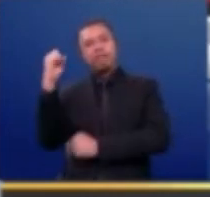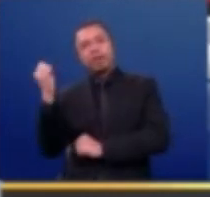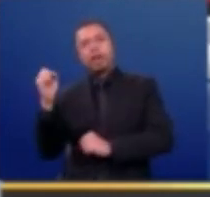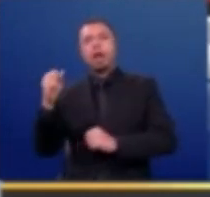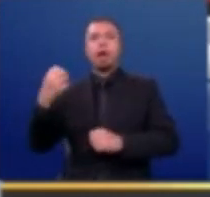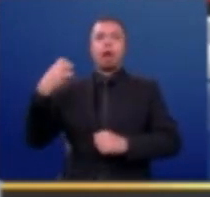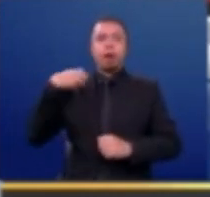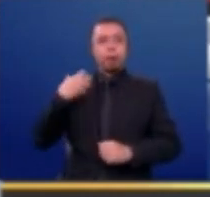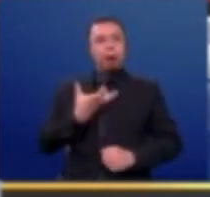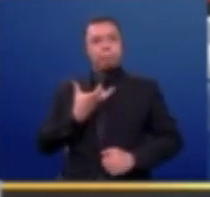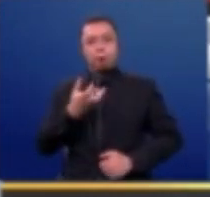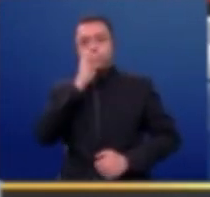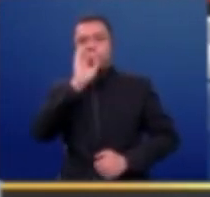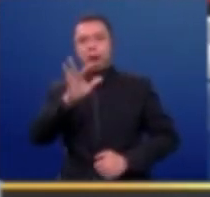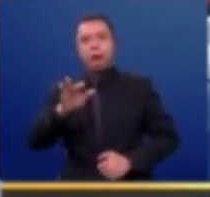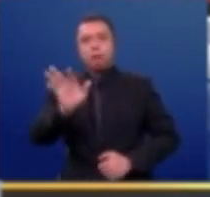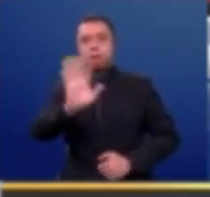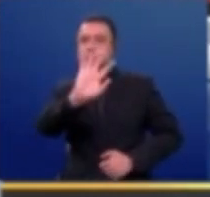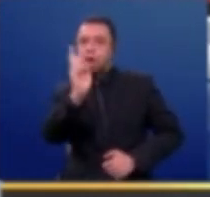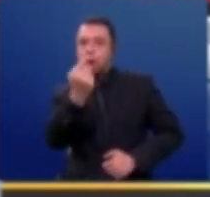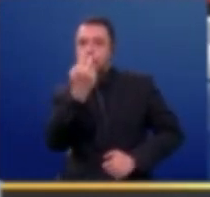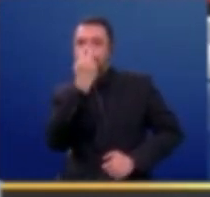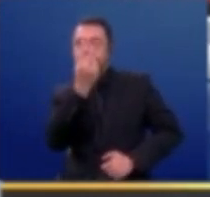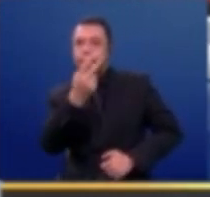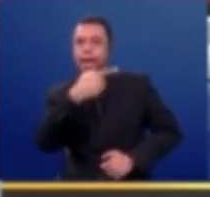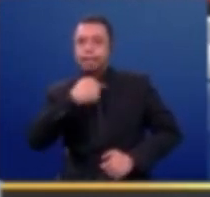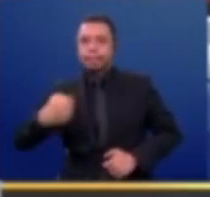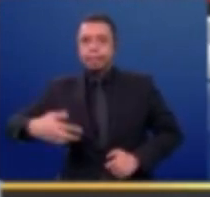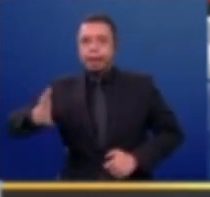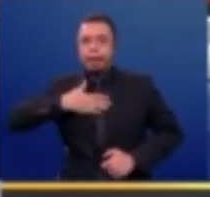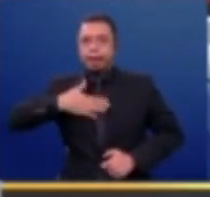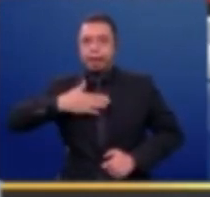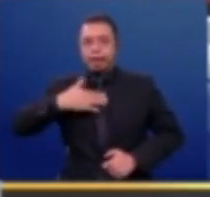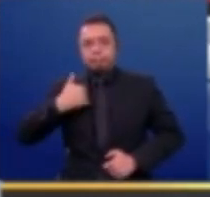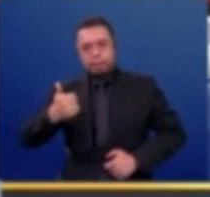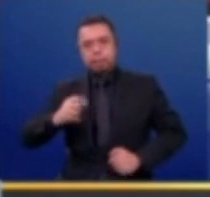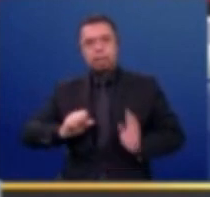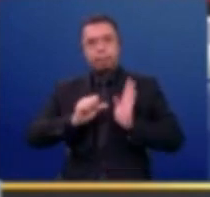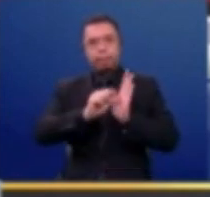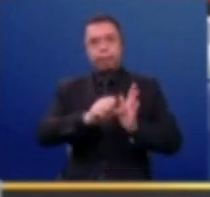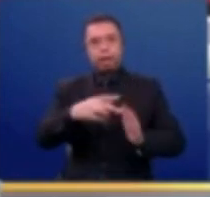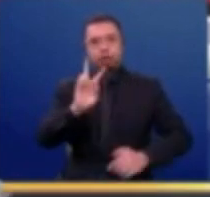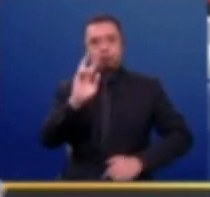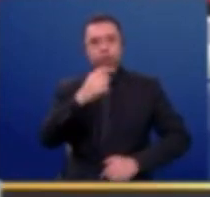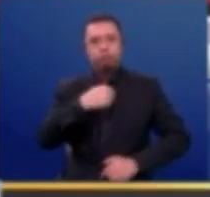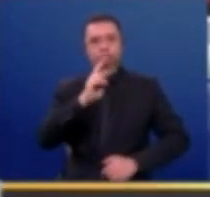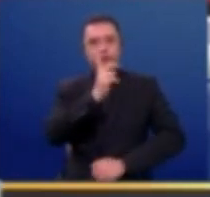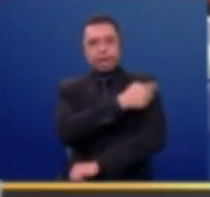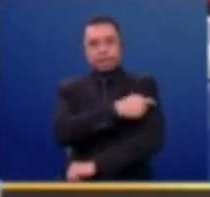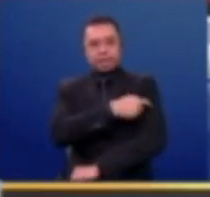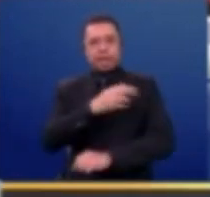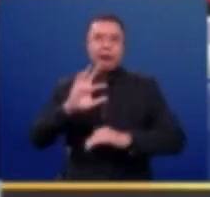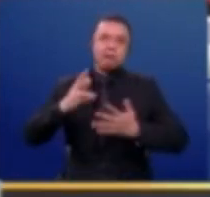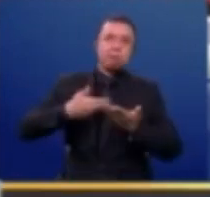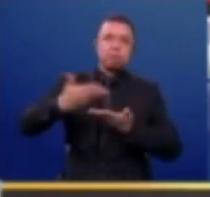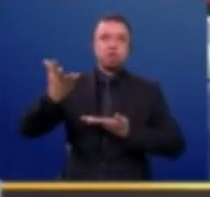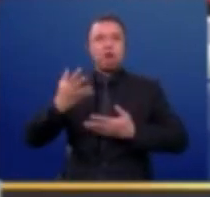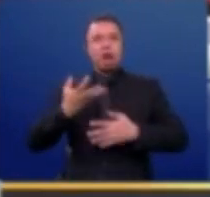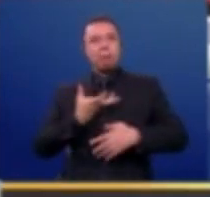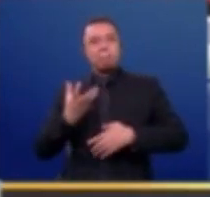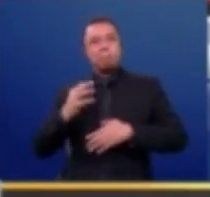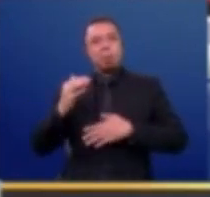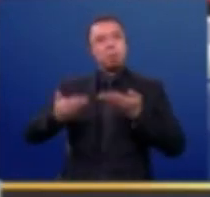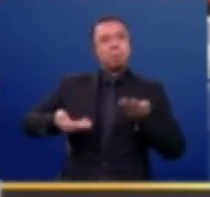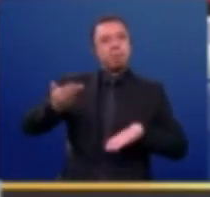Amerika Serikat ingin mengatakan jangan hanya menengok ke Cina yang kadang-kadang memberikan vaksin ini atau menjual vaksin ini dengan iming-iming